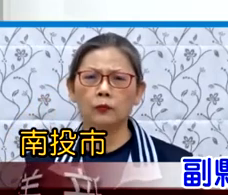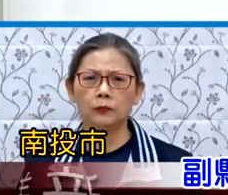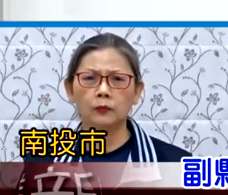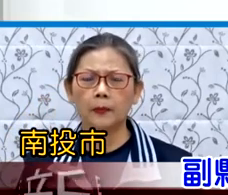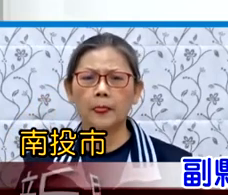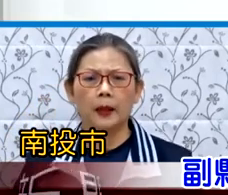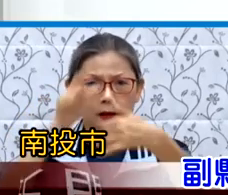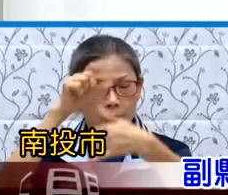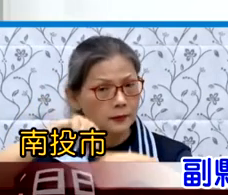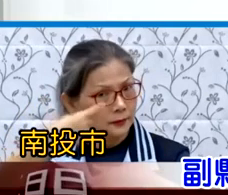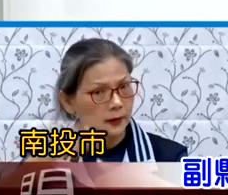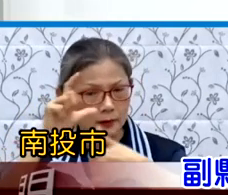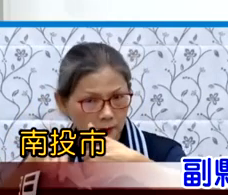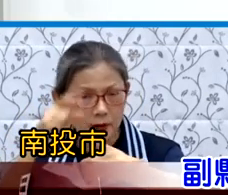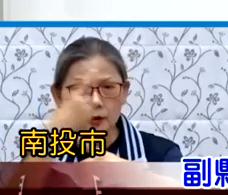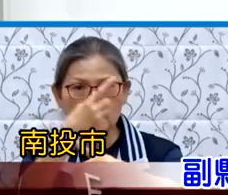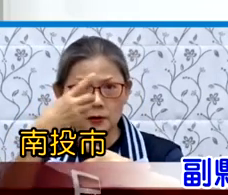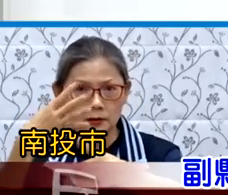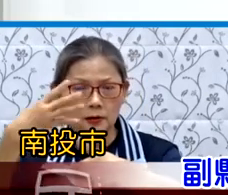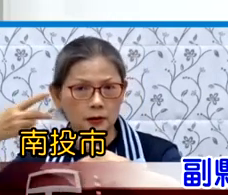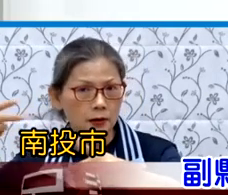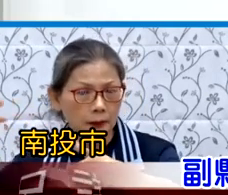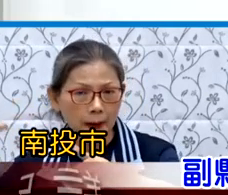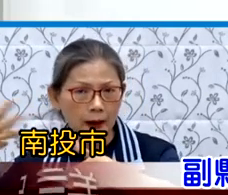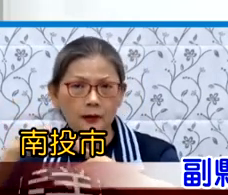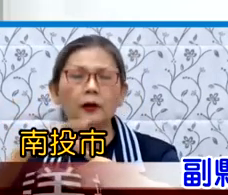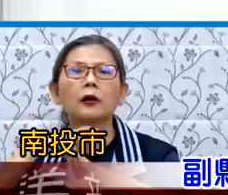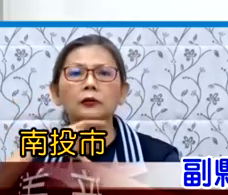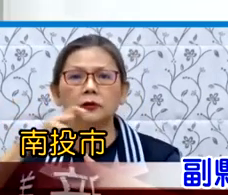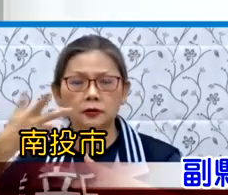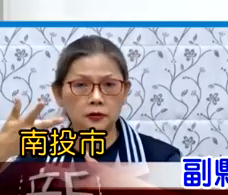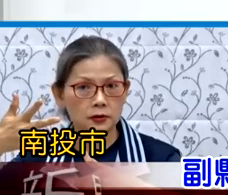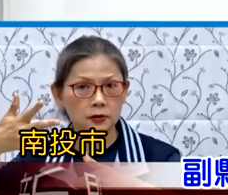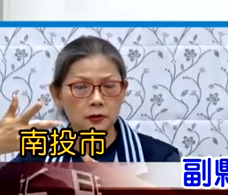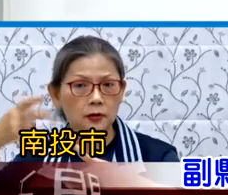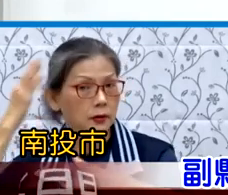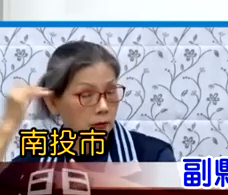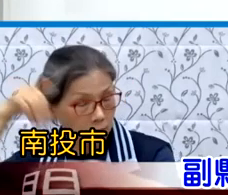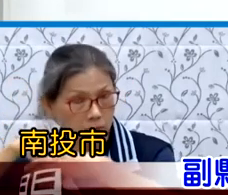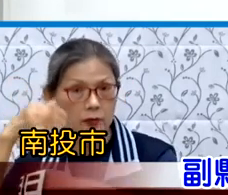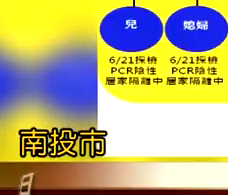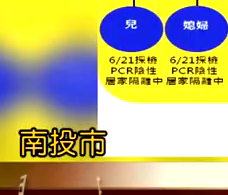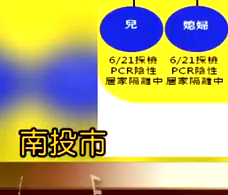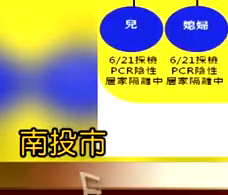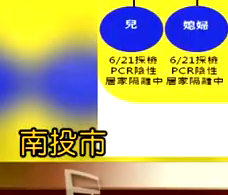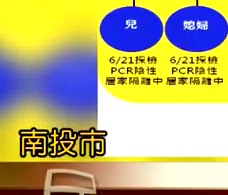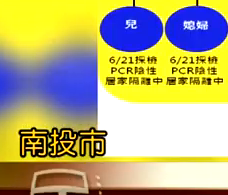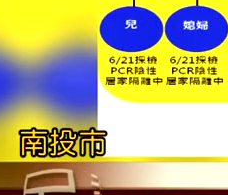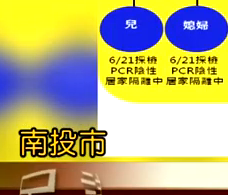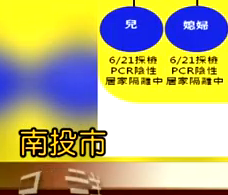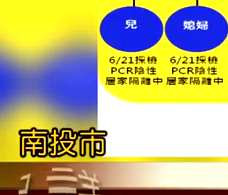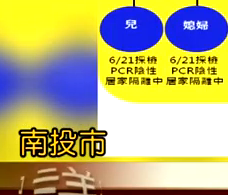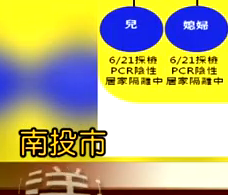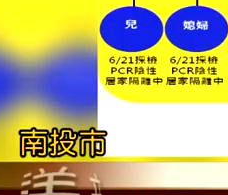案14228是77岁住在南投市的一位女性哈。家中跌